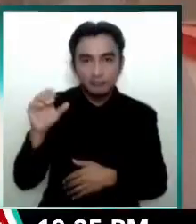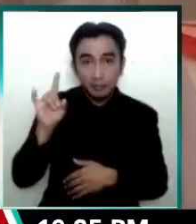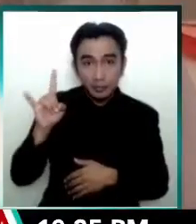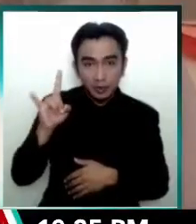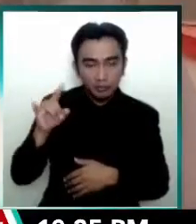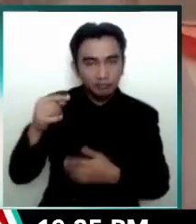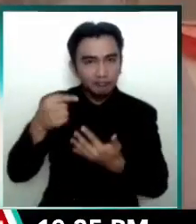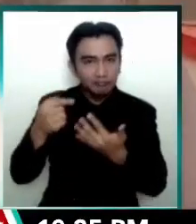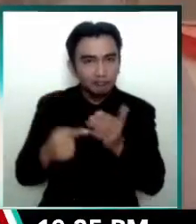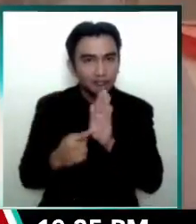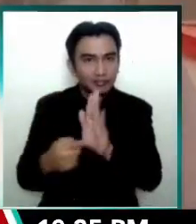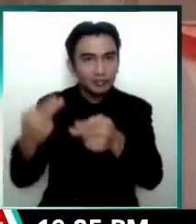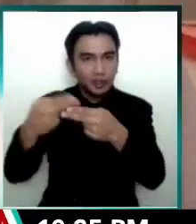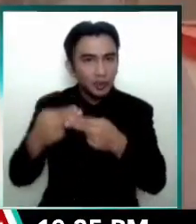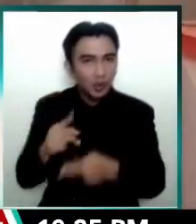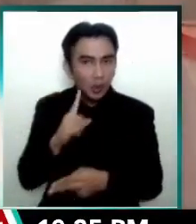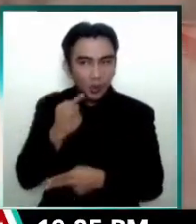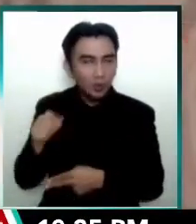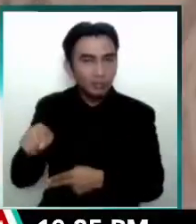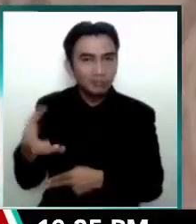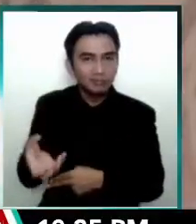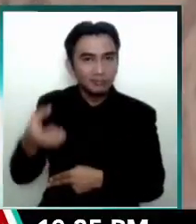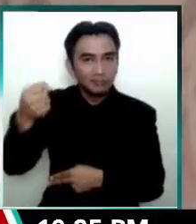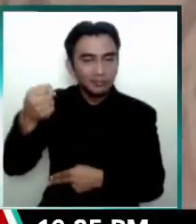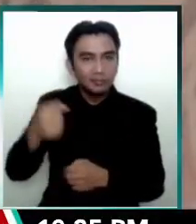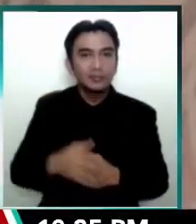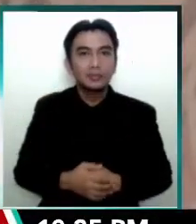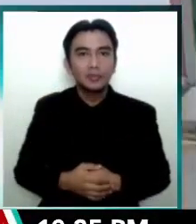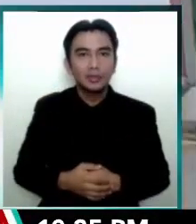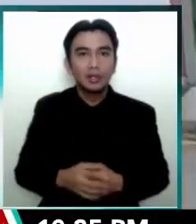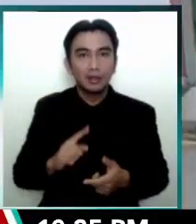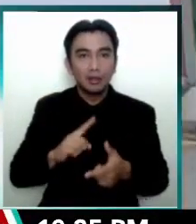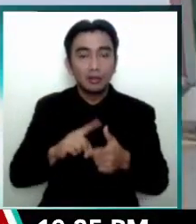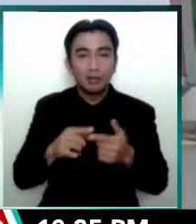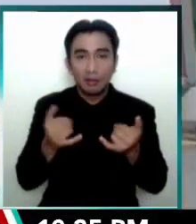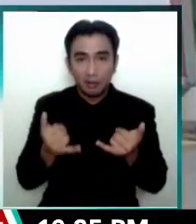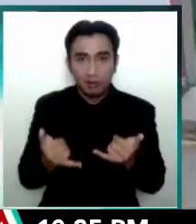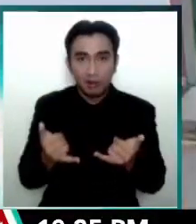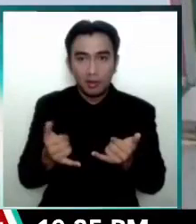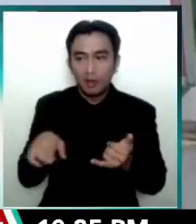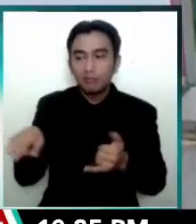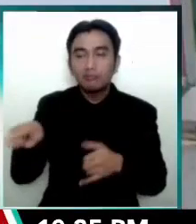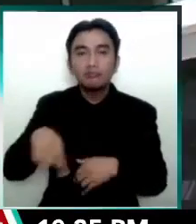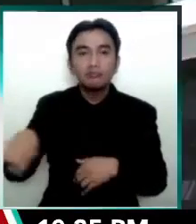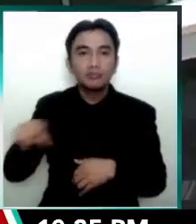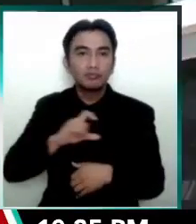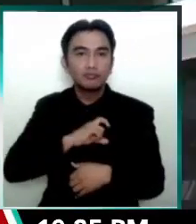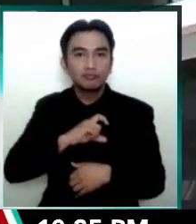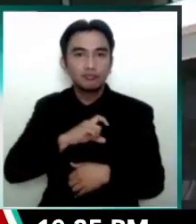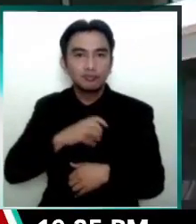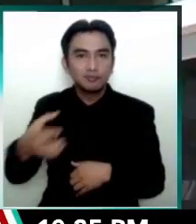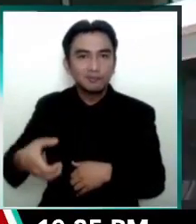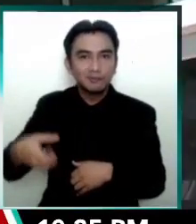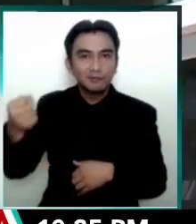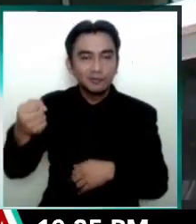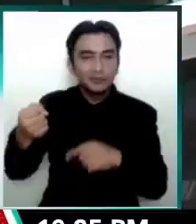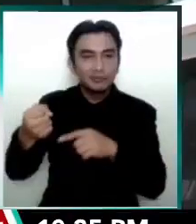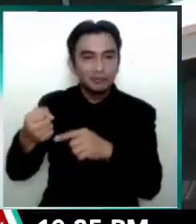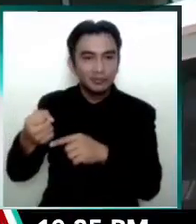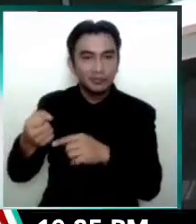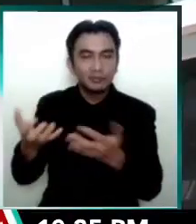ng pagkakabaril kay Jimboy, pinaparelieve na ng Northern Police District ang mga pulis na naka-assign sa Navotas City Police Substation